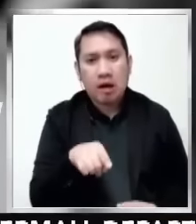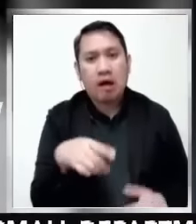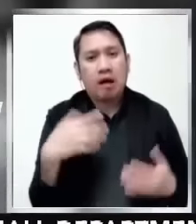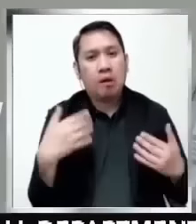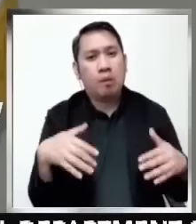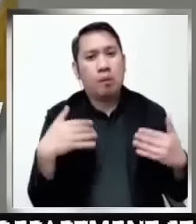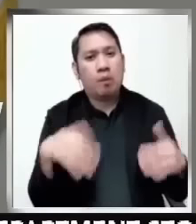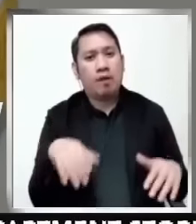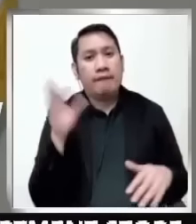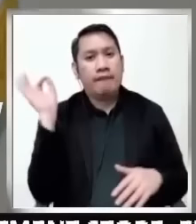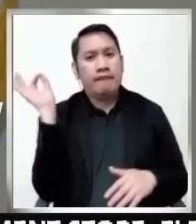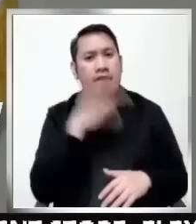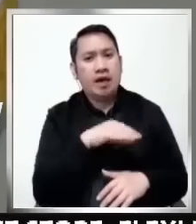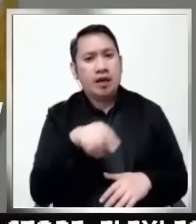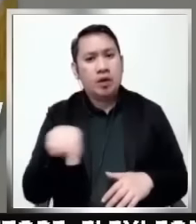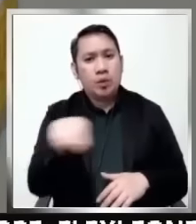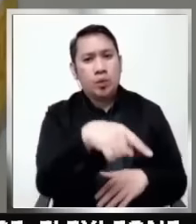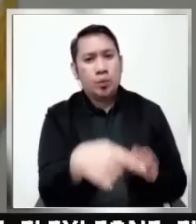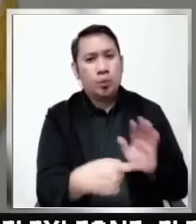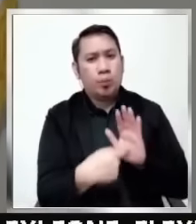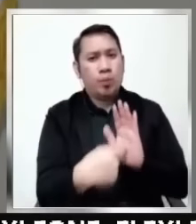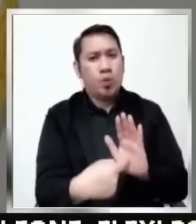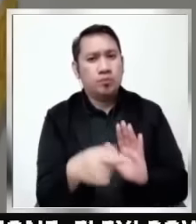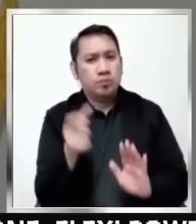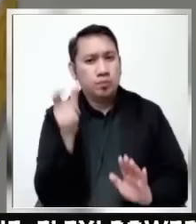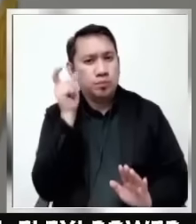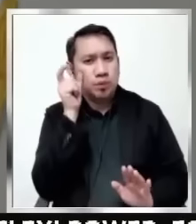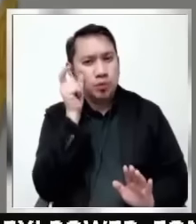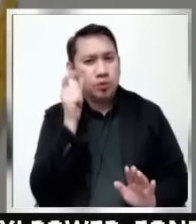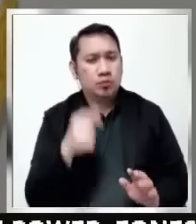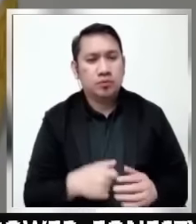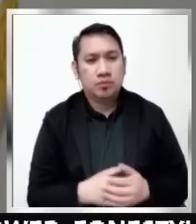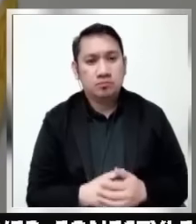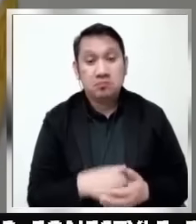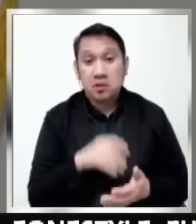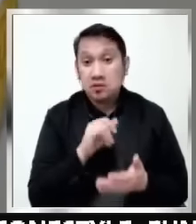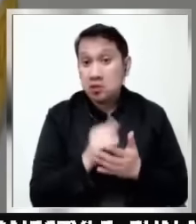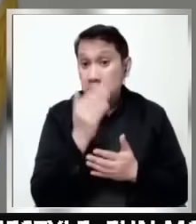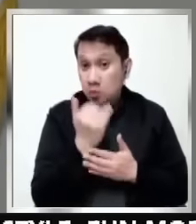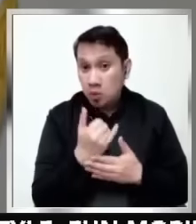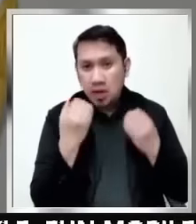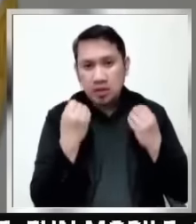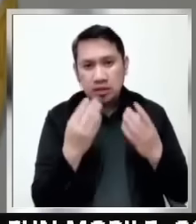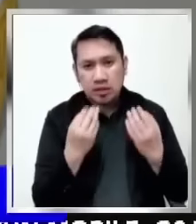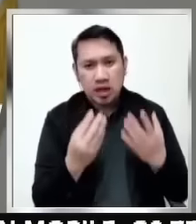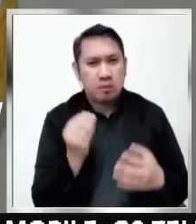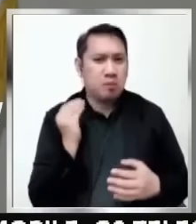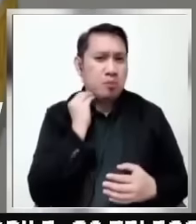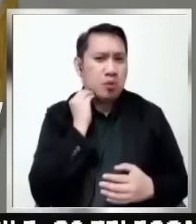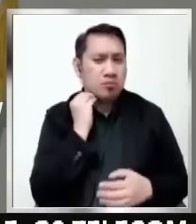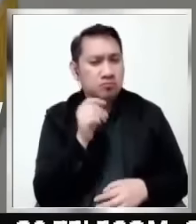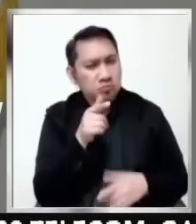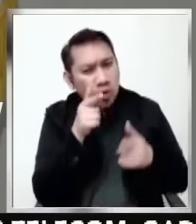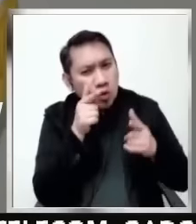produkto. Kaya nga maraming naloloko dahil kung sa appearance lang at kahit